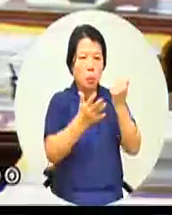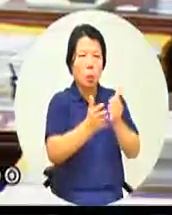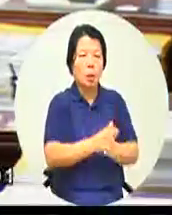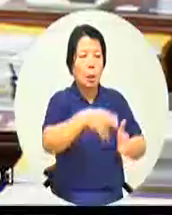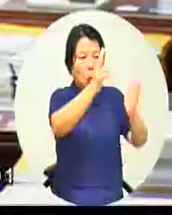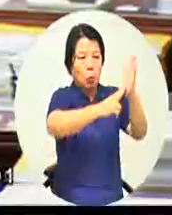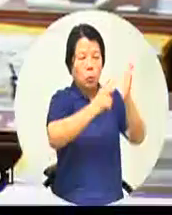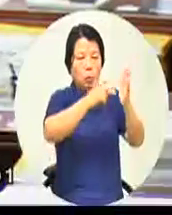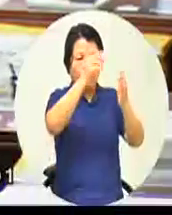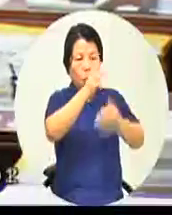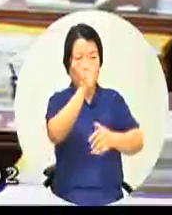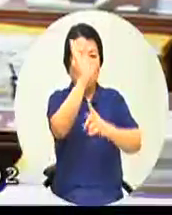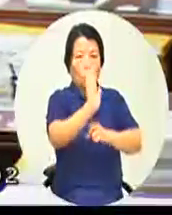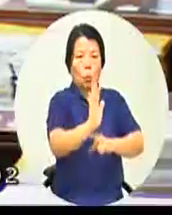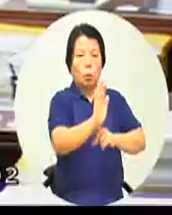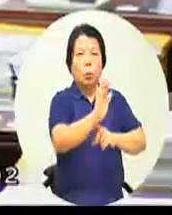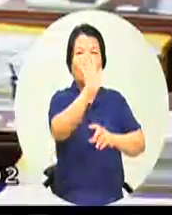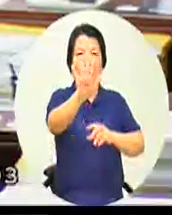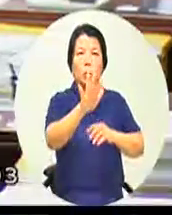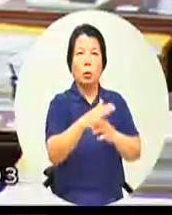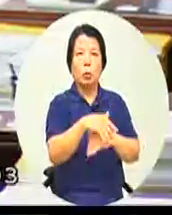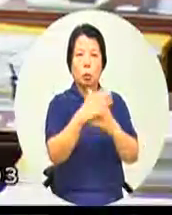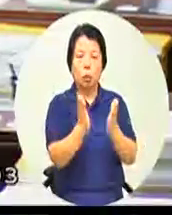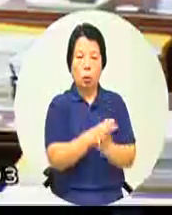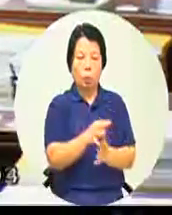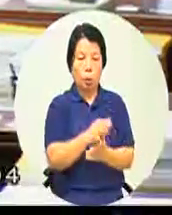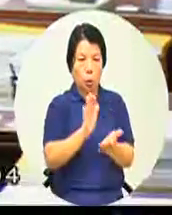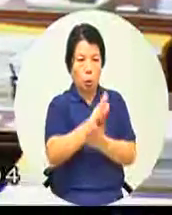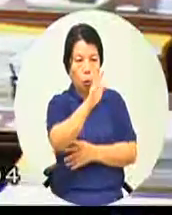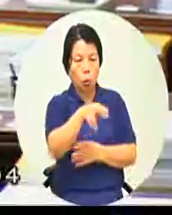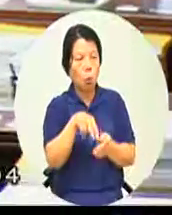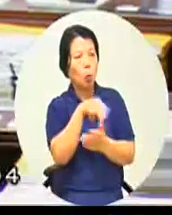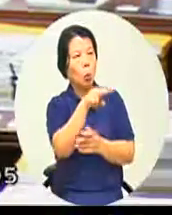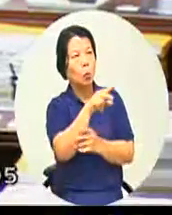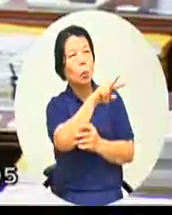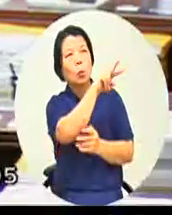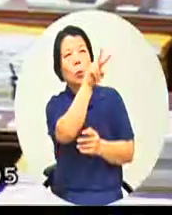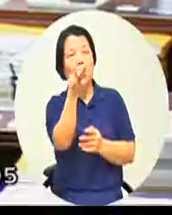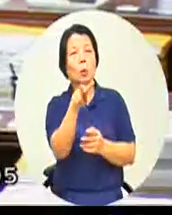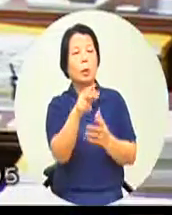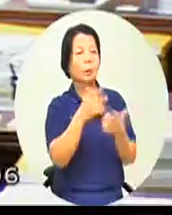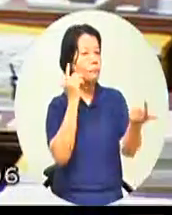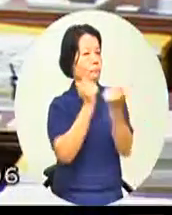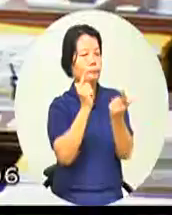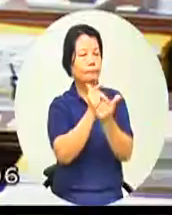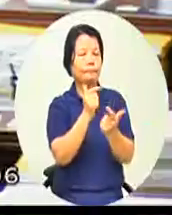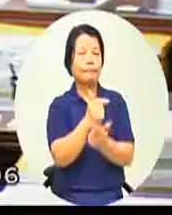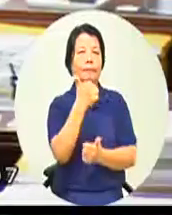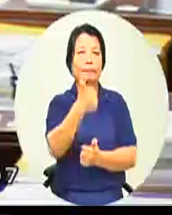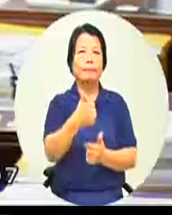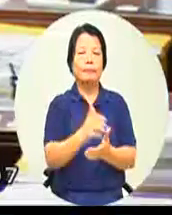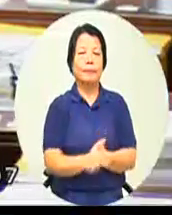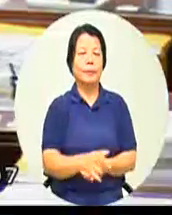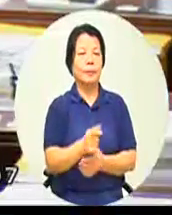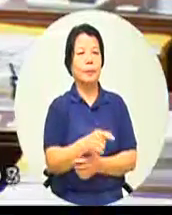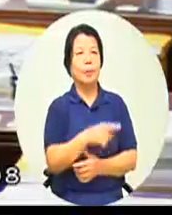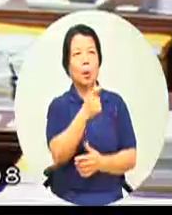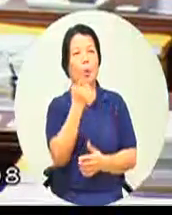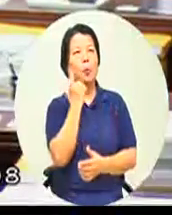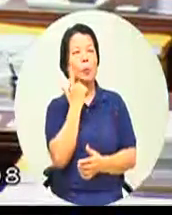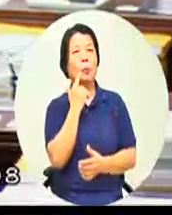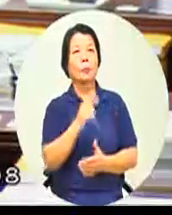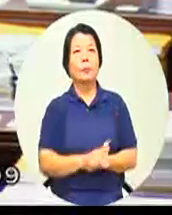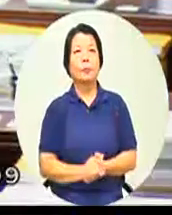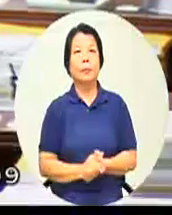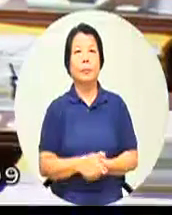这个龟山八景的诗放在那里，大家以诗观景。其实是一个非常非常精彩的一个地方，而